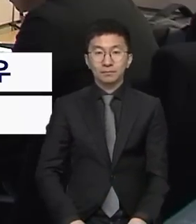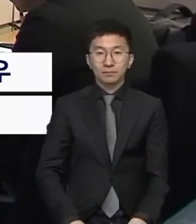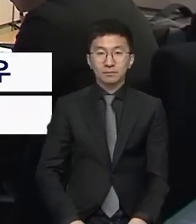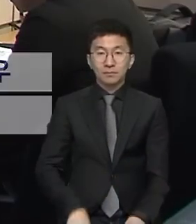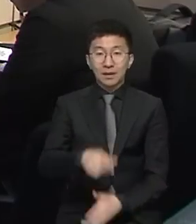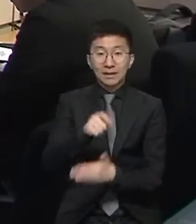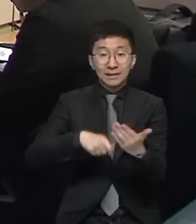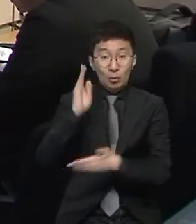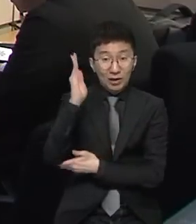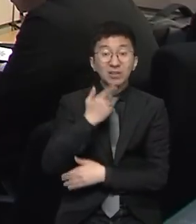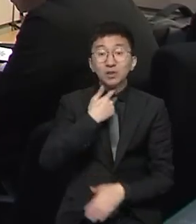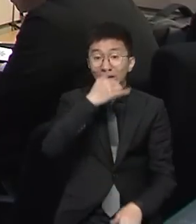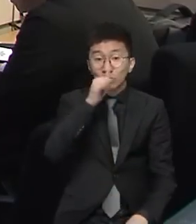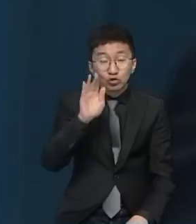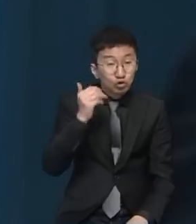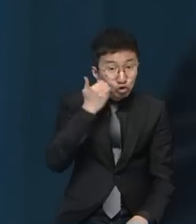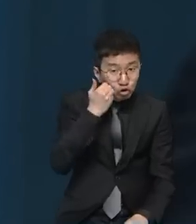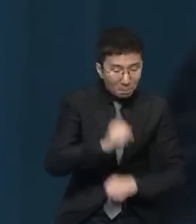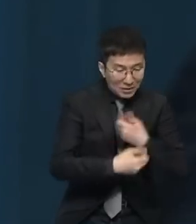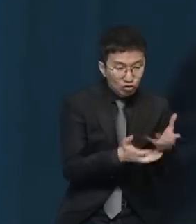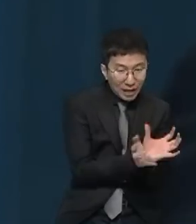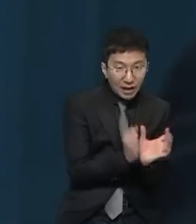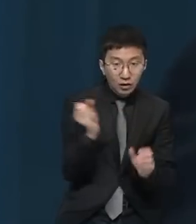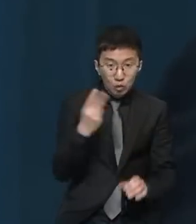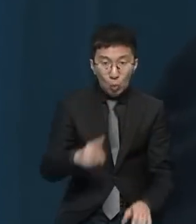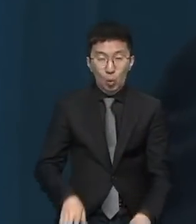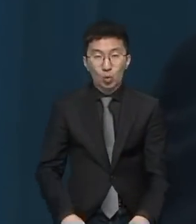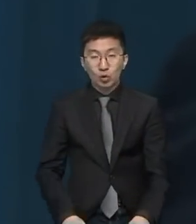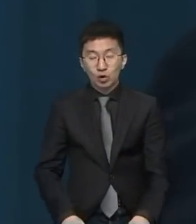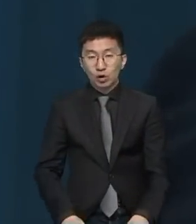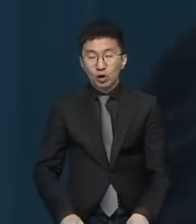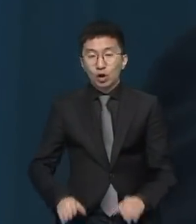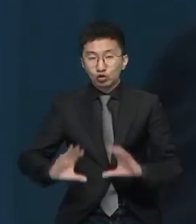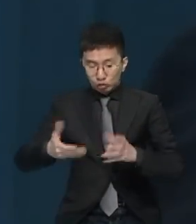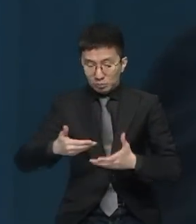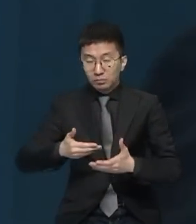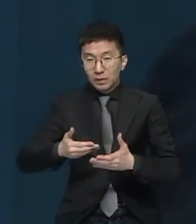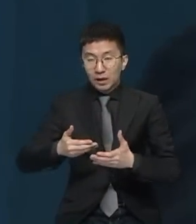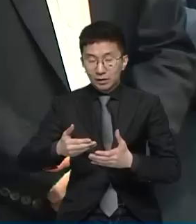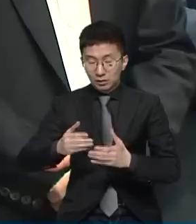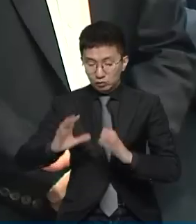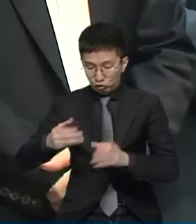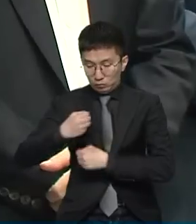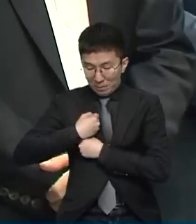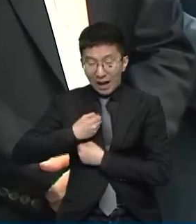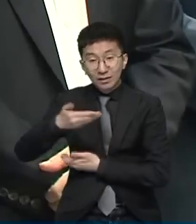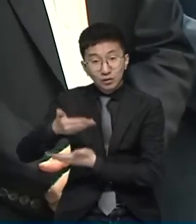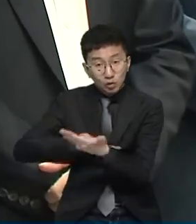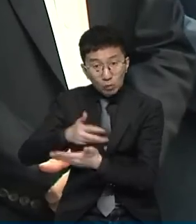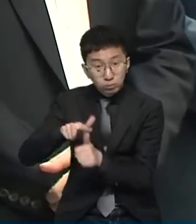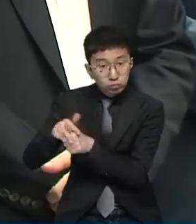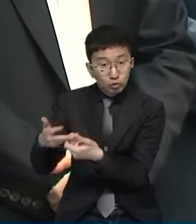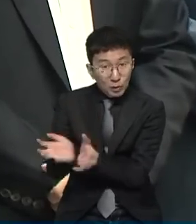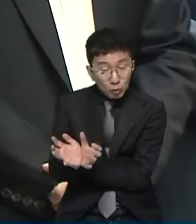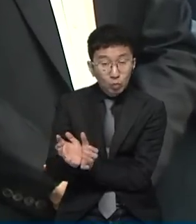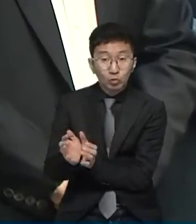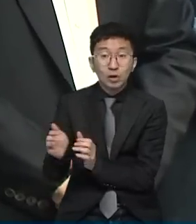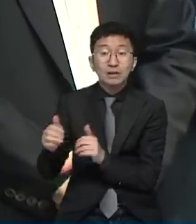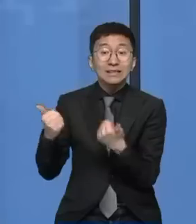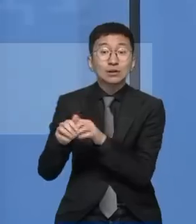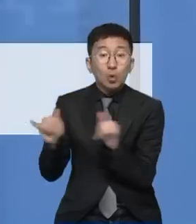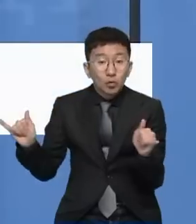합동 기자 회견의원들은 대통령 집무실 용산 이전을 공격의 고리로